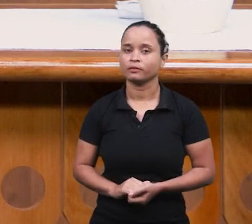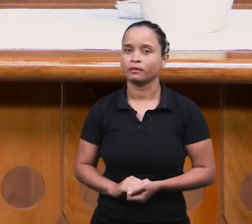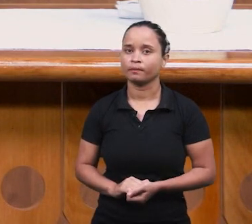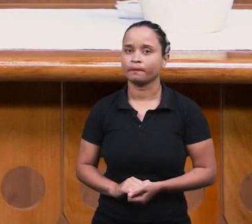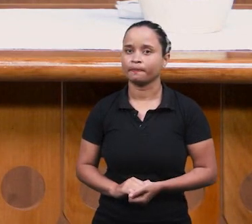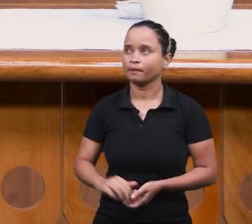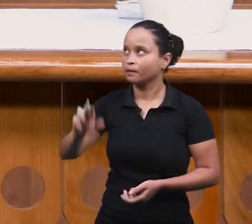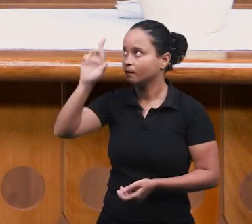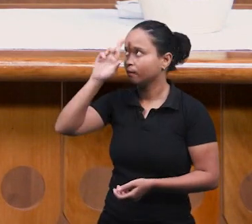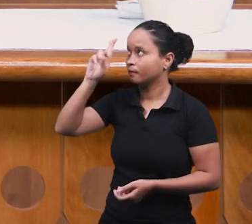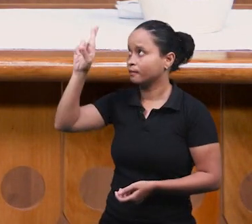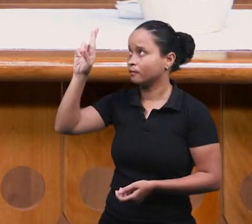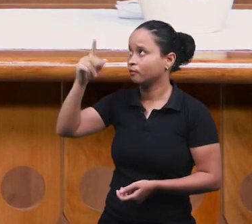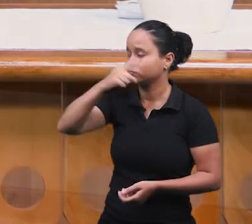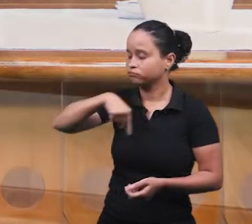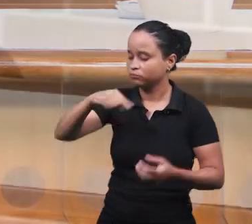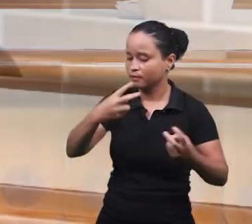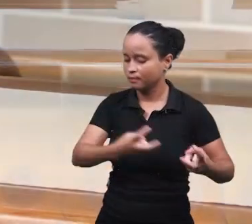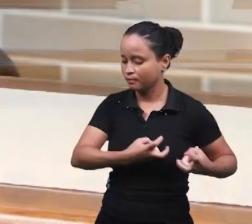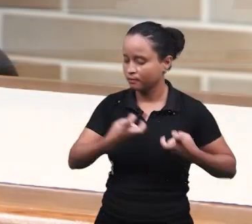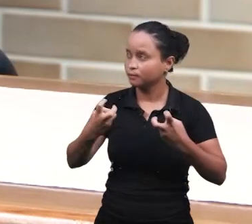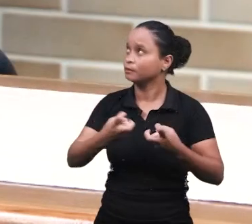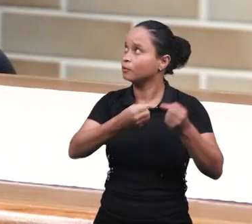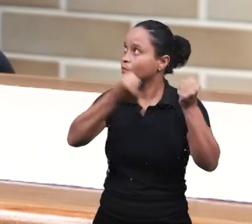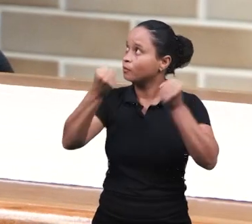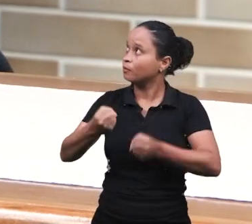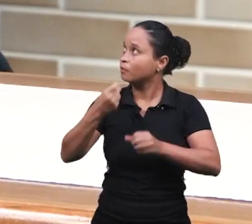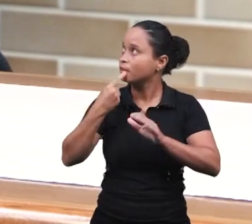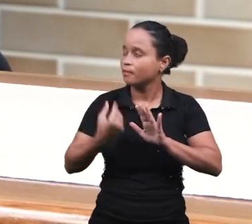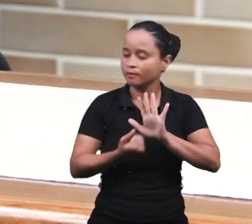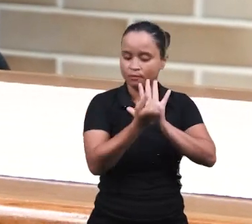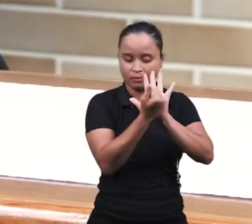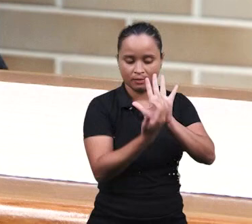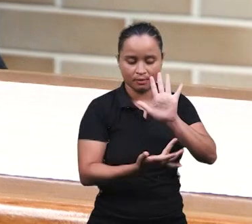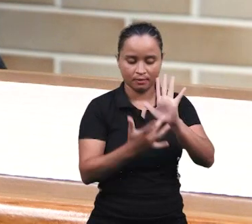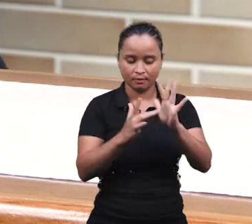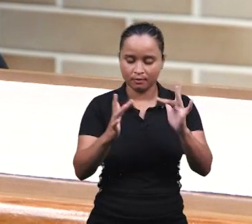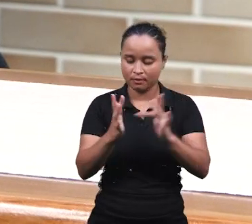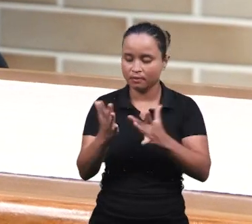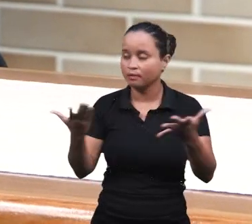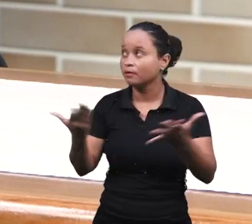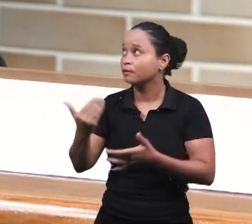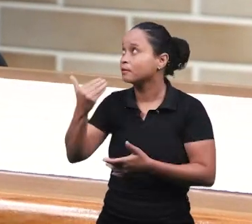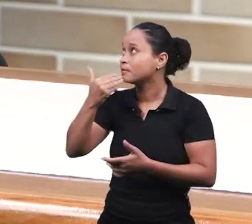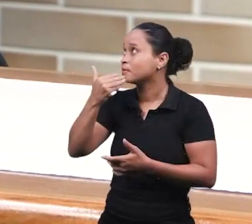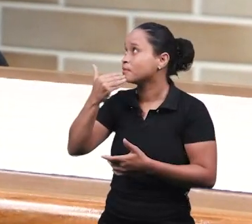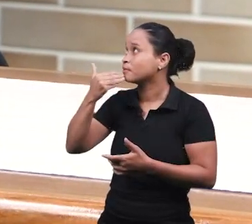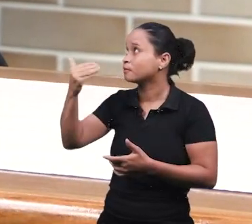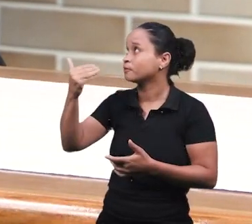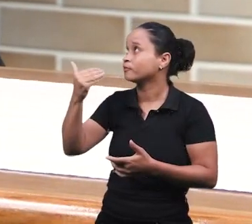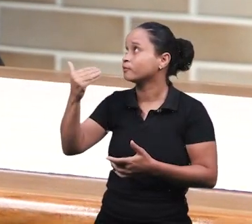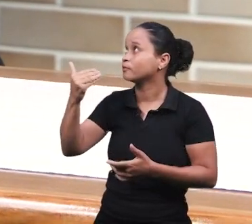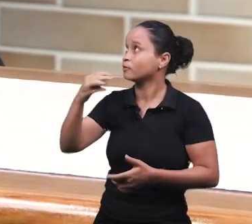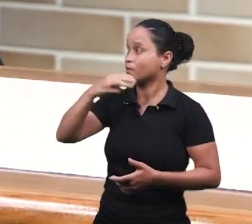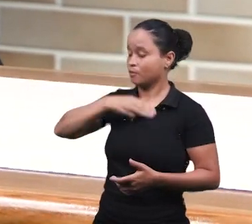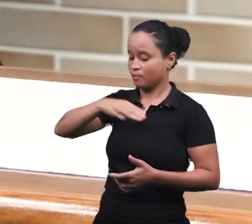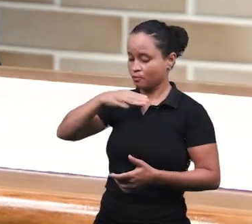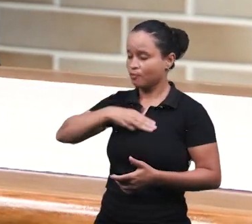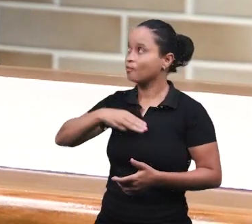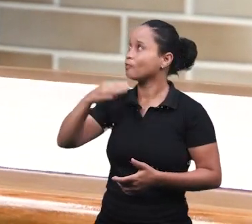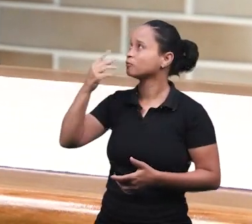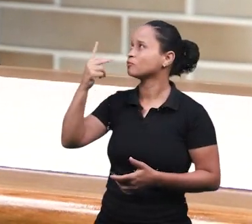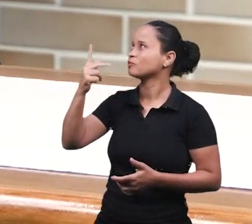Seigneur, nous prions par le pouvoir du sang du Seigneur Jésus. Quand nous supplions ta miséricorde sur nos